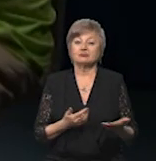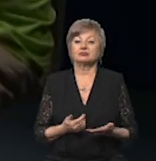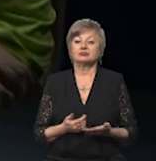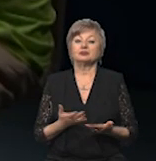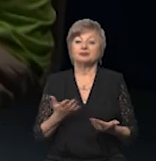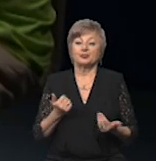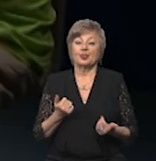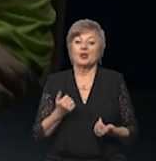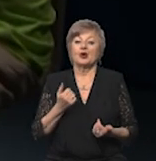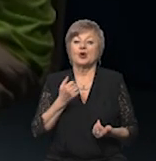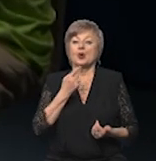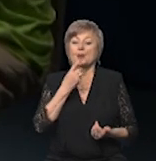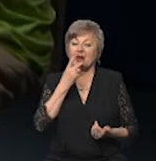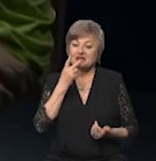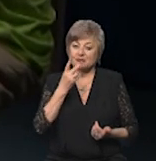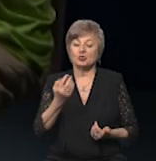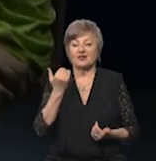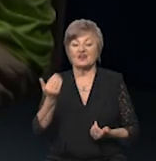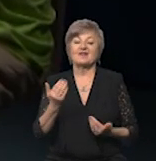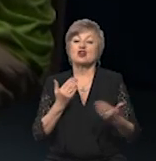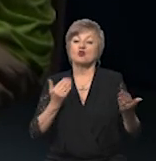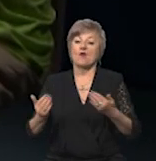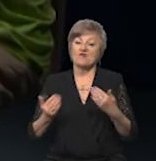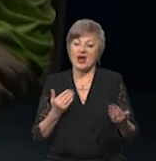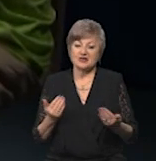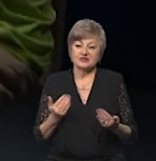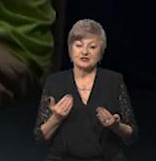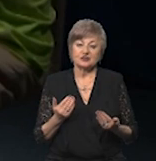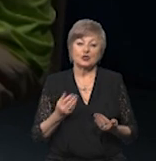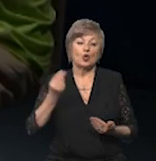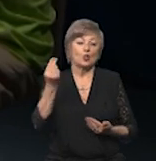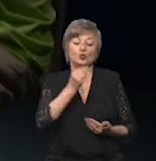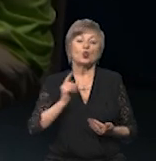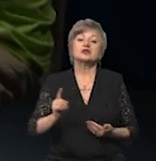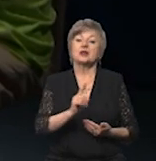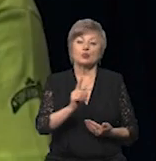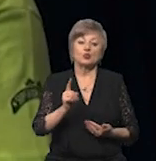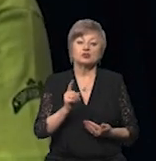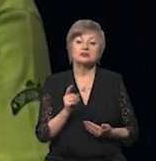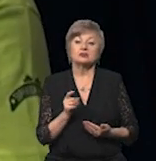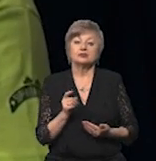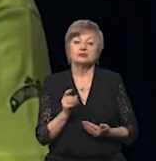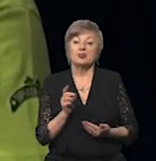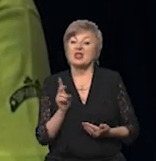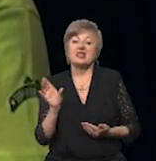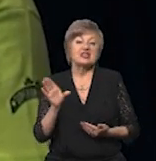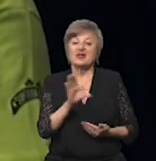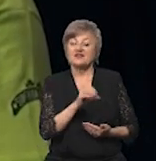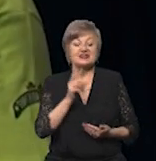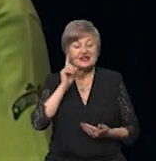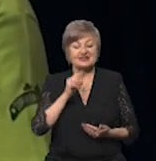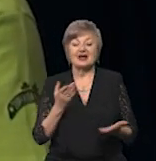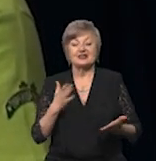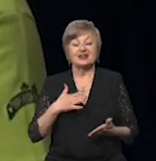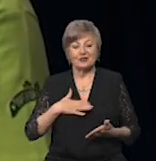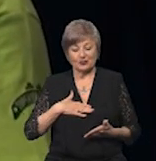давайте запросимо ще наших глядачів на вашу виставку. Це художній музей. Художній музей. Не всі, на жаль, знаю, де художній музей в